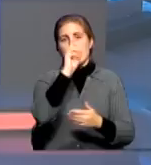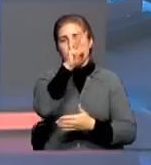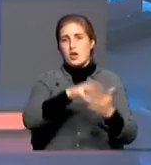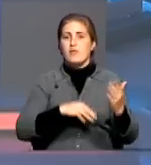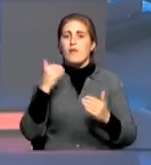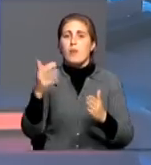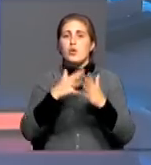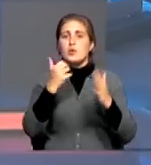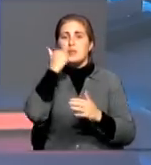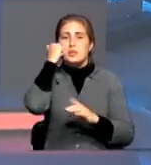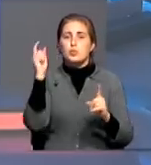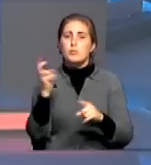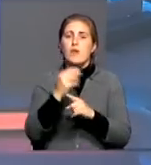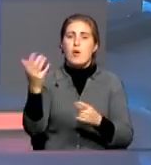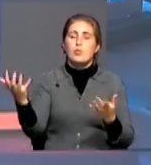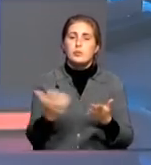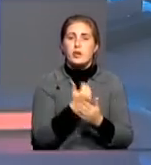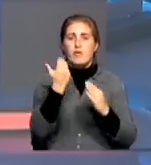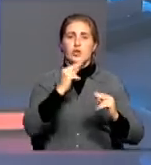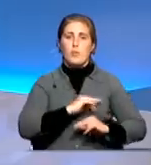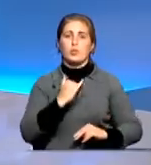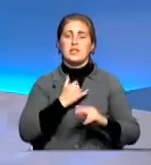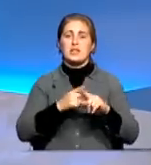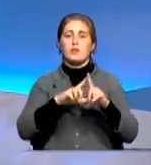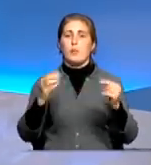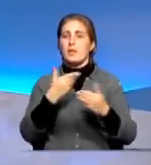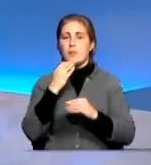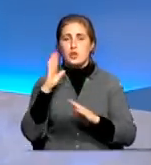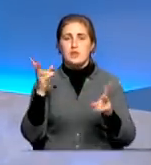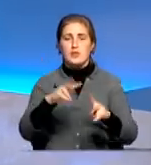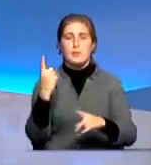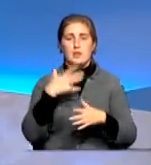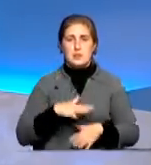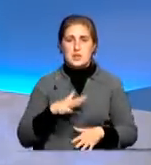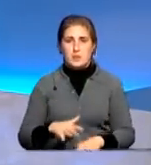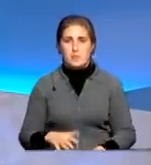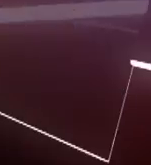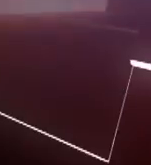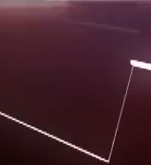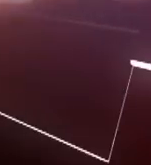вам большое спасибо, что пришли. Вам успехов в вашей работе. А у нас на этом все, но мы не прощаемся. Оставайтесь с Первым Крымским.